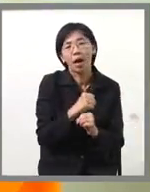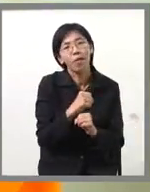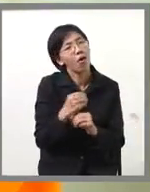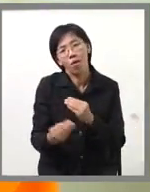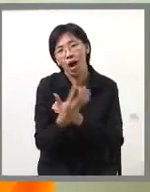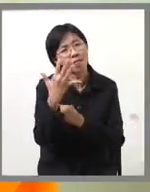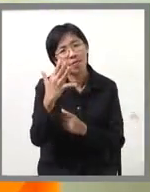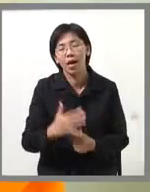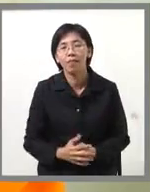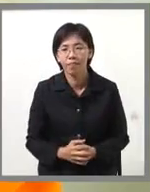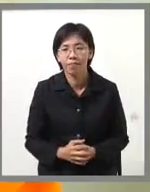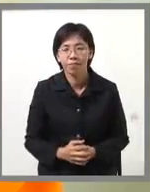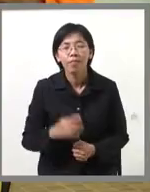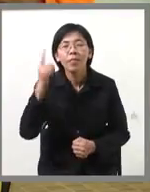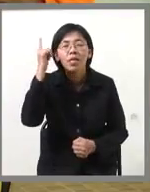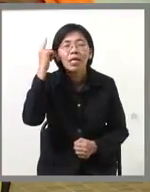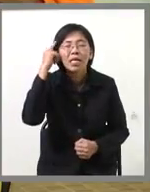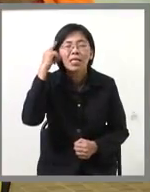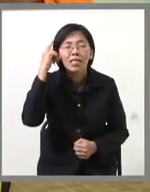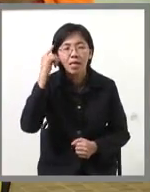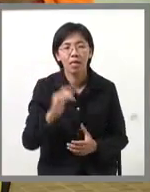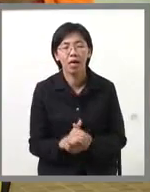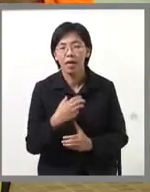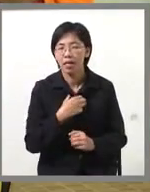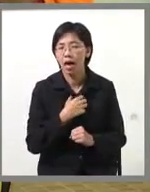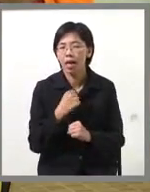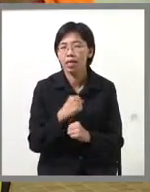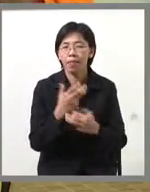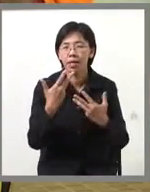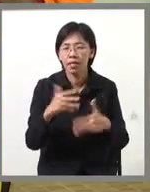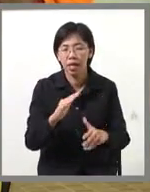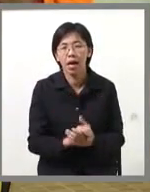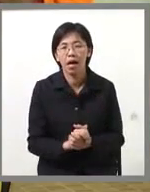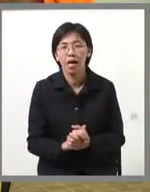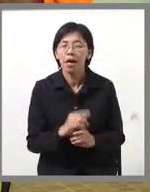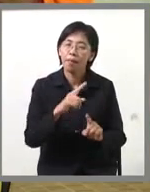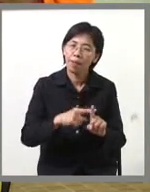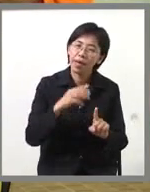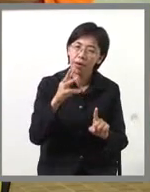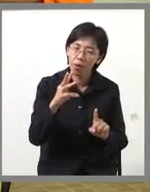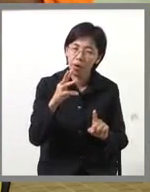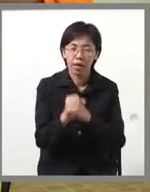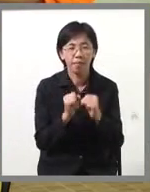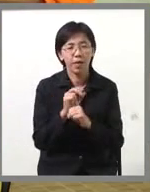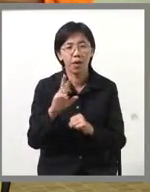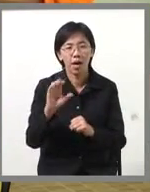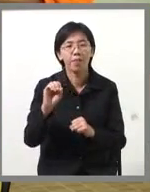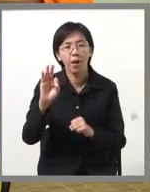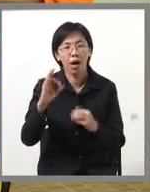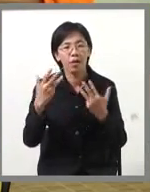ปิดทองไม่มีอีกเลยเพราะนั้นก็กล่าวว่าน่าจะเสร็จไม่เกินเดือนมิถุน